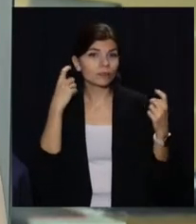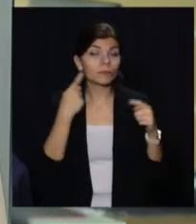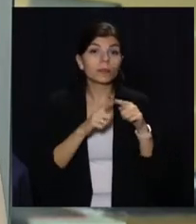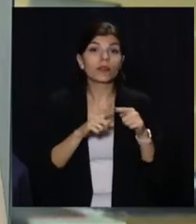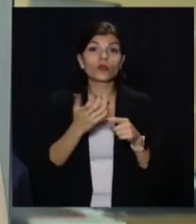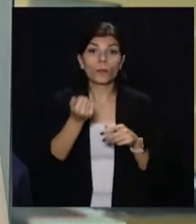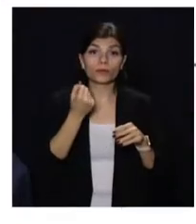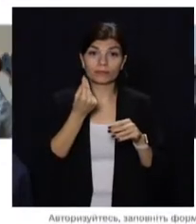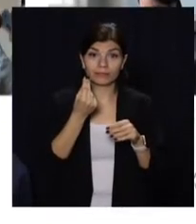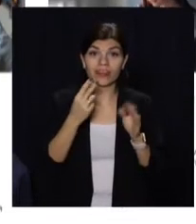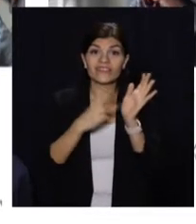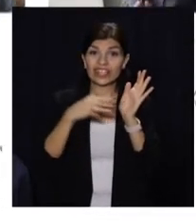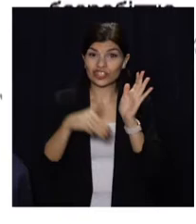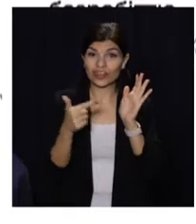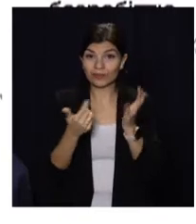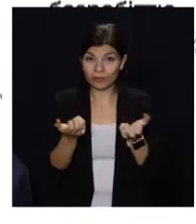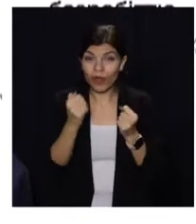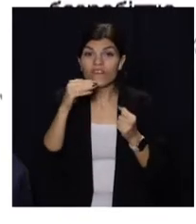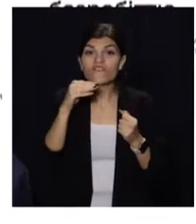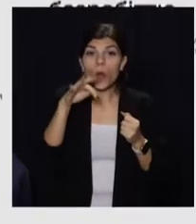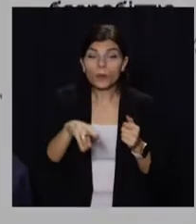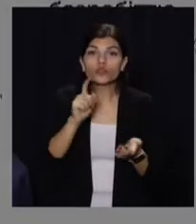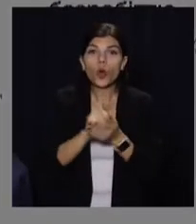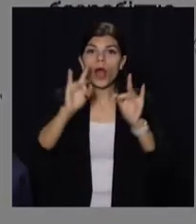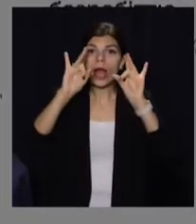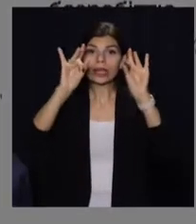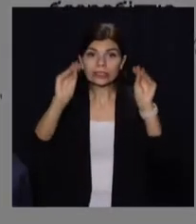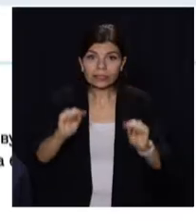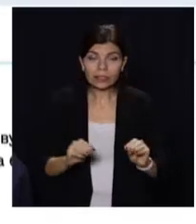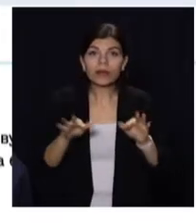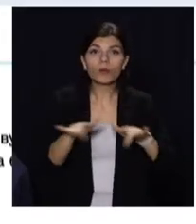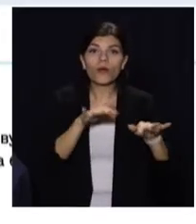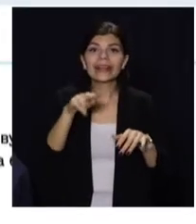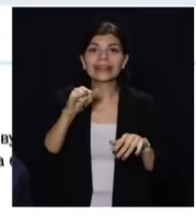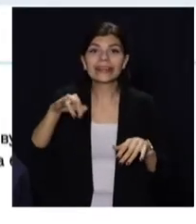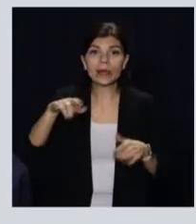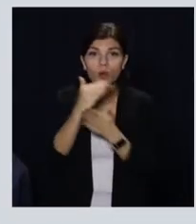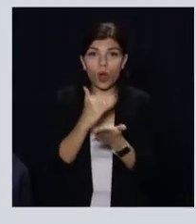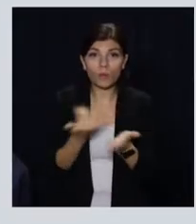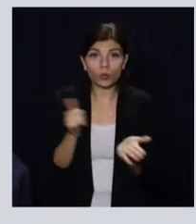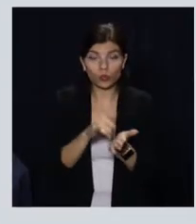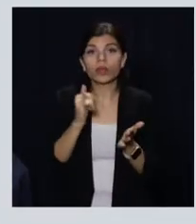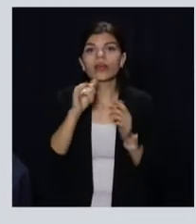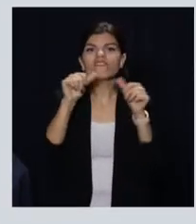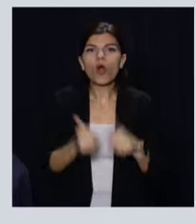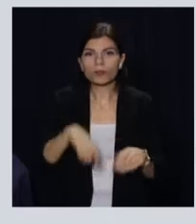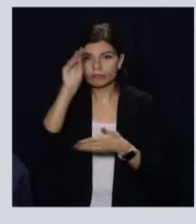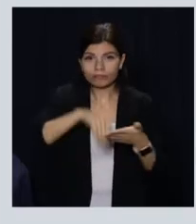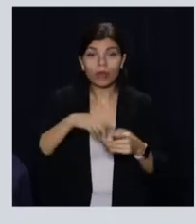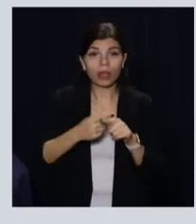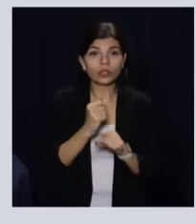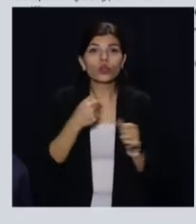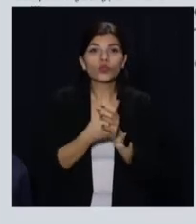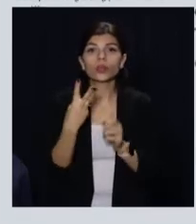отримати компенсацію у 8 тисяч гривень, ФОПи мають зареєструватися на порталі «Дія» та заповнити відповідну форму. Зробити це можна